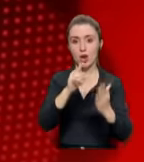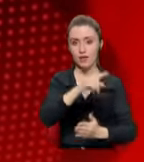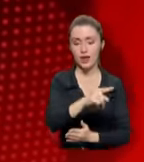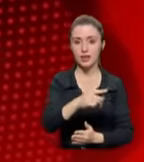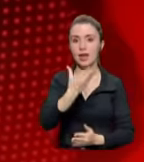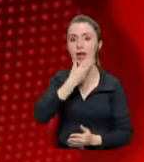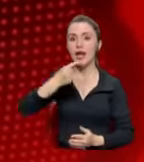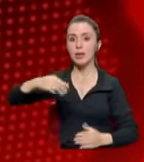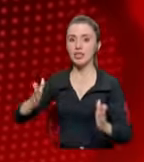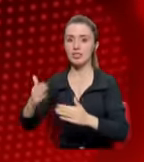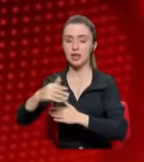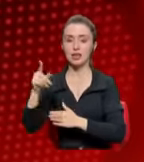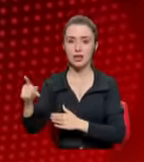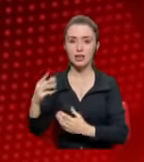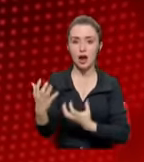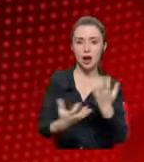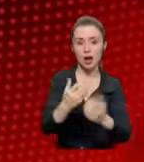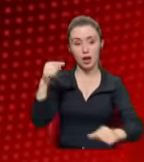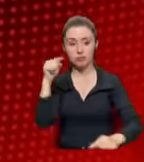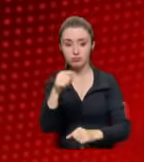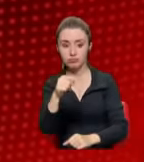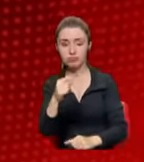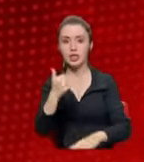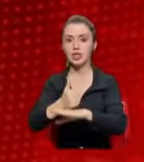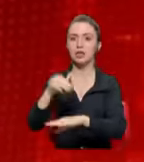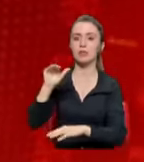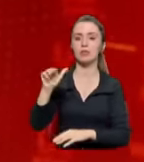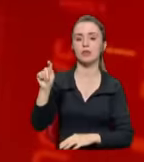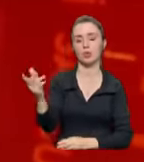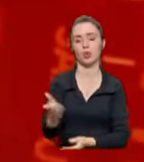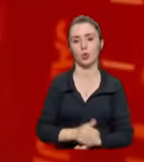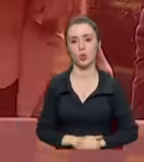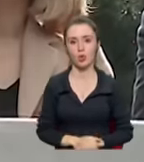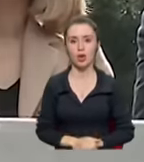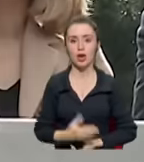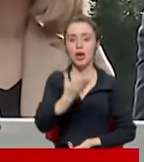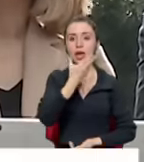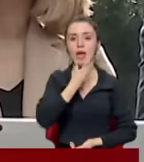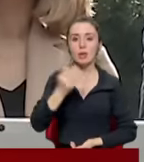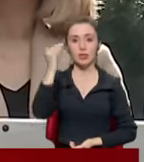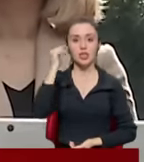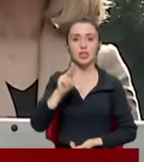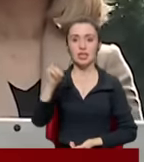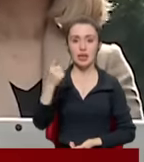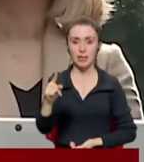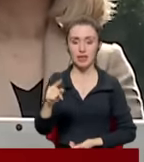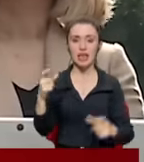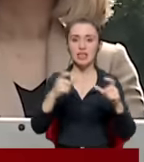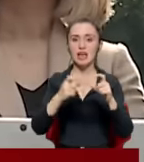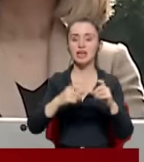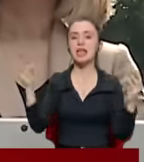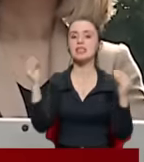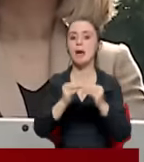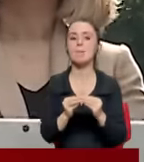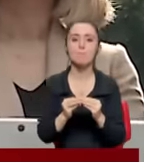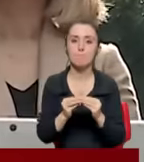de emekli Sendikası da kaynağı göstererek iktidara Seslendi emekli başına 7.000 L seyyanen